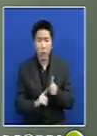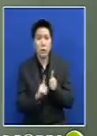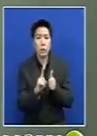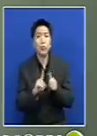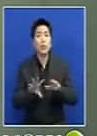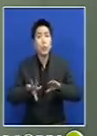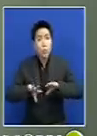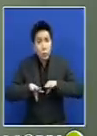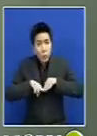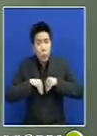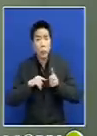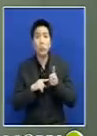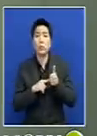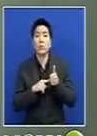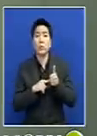จะยอม